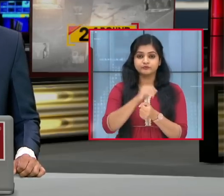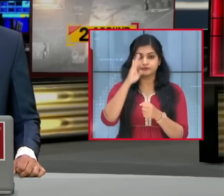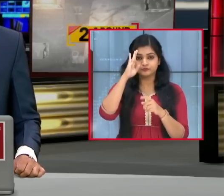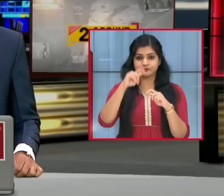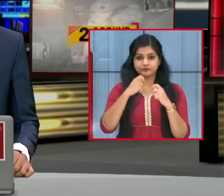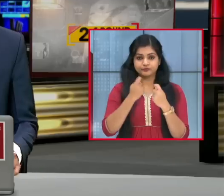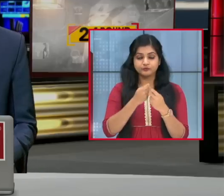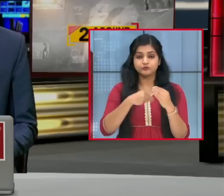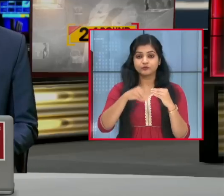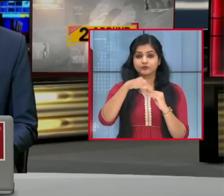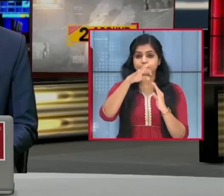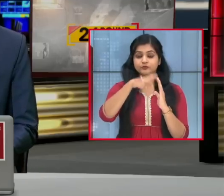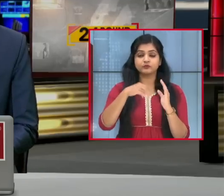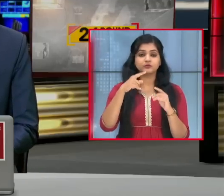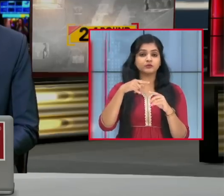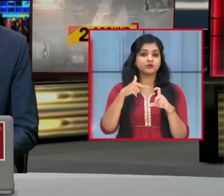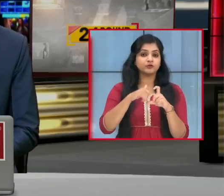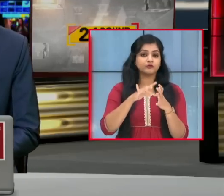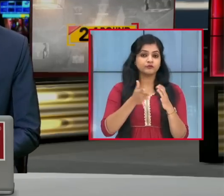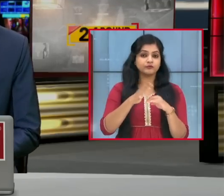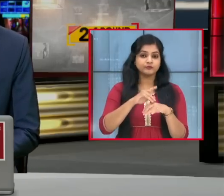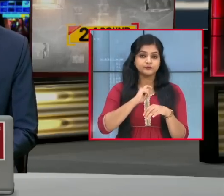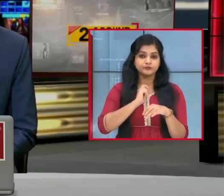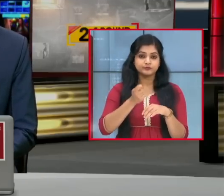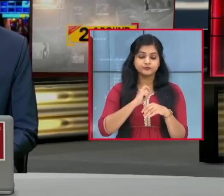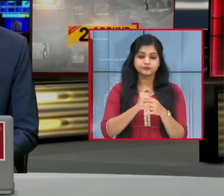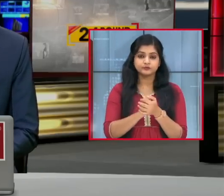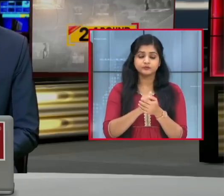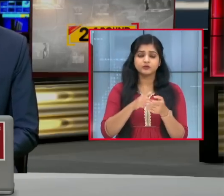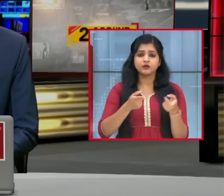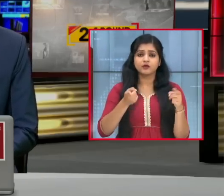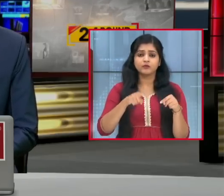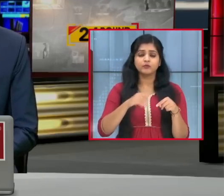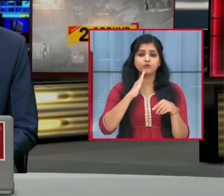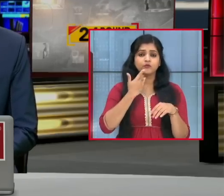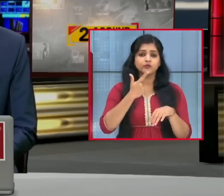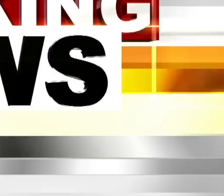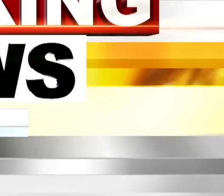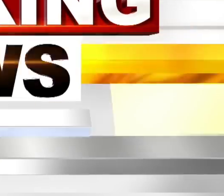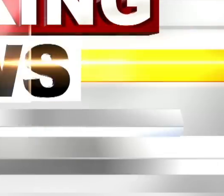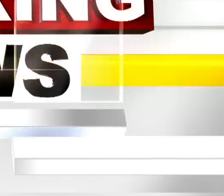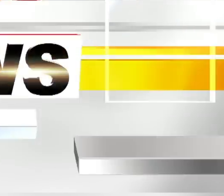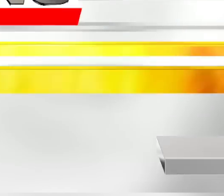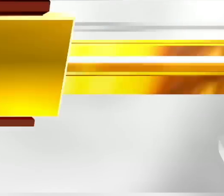കൂടുതൽ വിശദാംശങ്ങൾ കൊച്ചിയിലും. സുധിഷ, ഈ സംഭവം എന്താണ്, ഇതെപ്പോൾ നടന്നു എന്നാണ് മനസ്സിലാക്കുന്നത്?